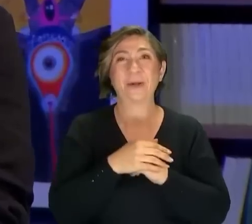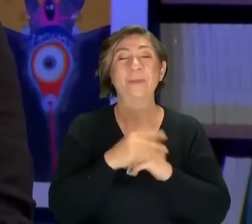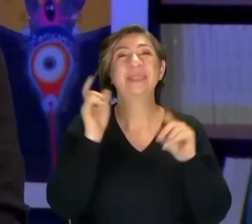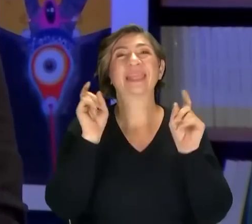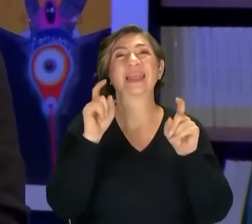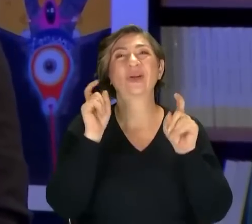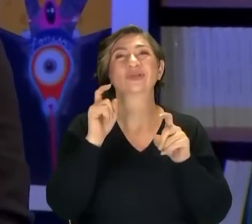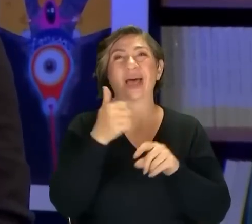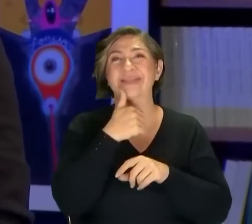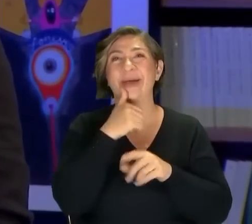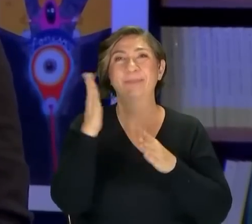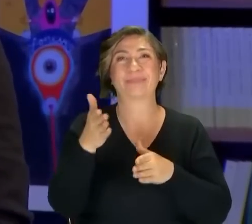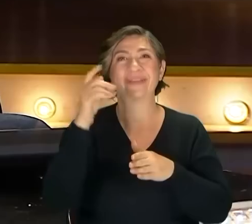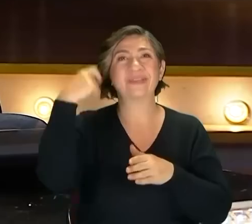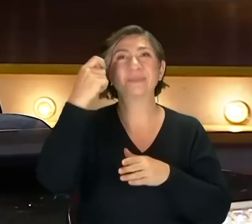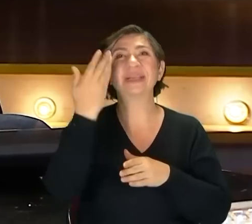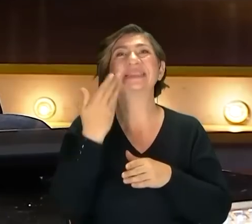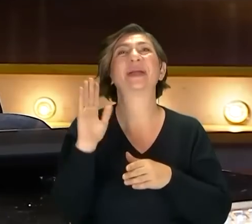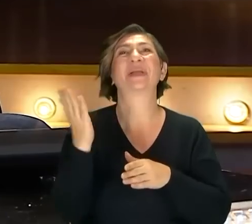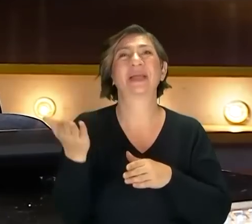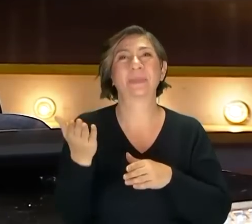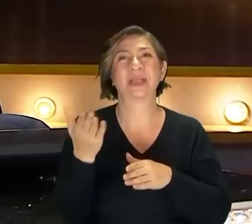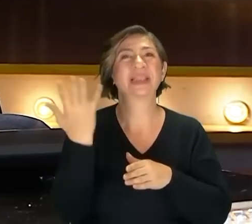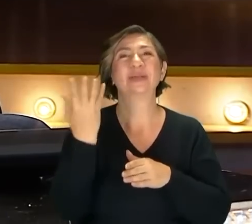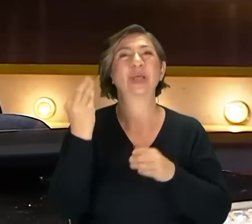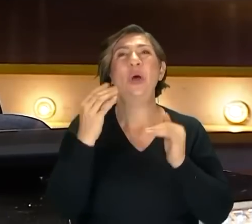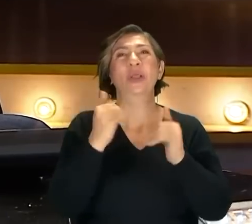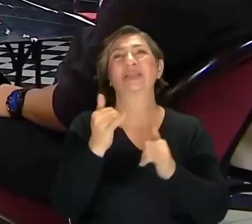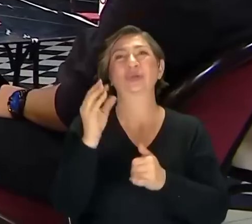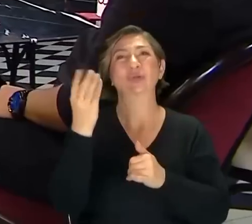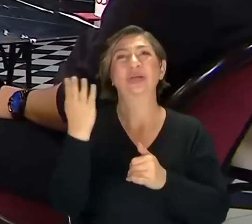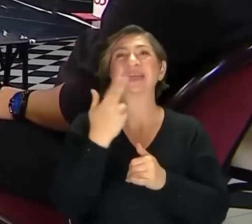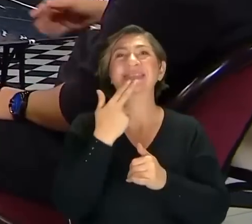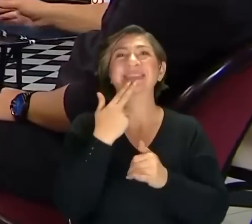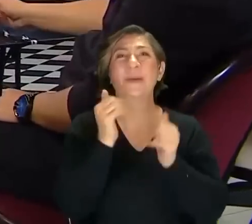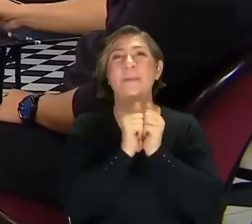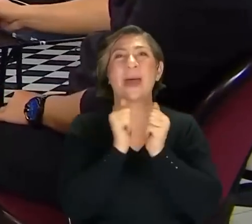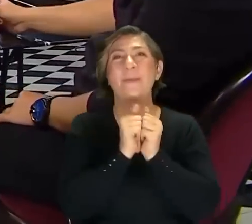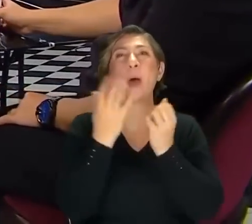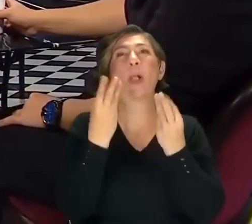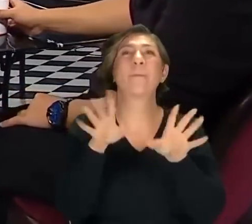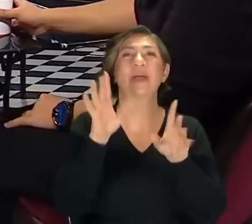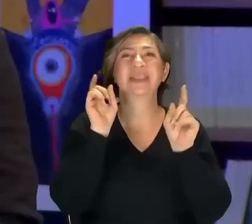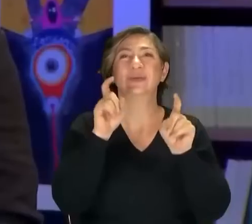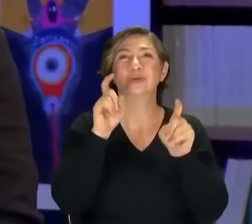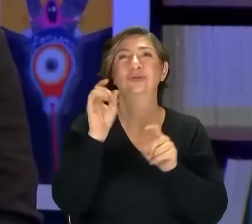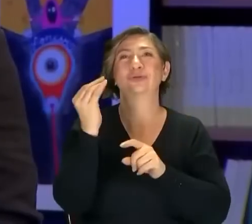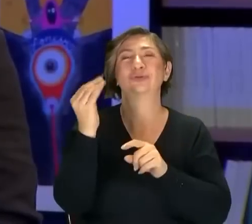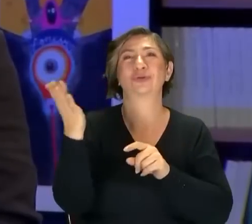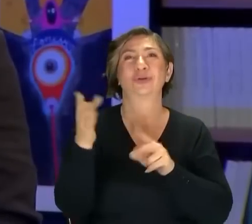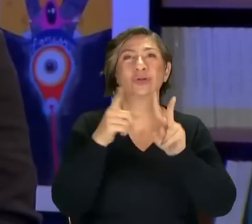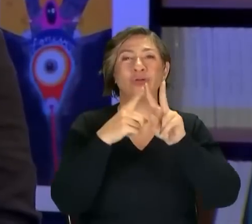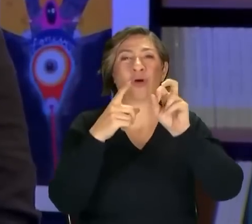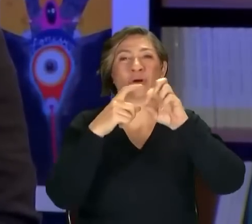gibi gözüküyor. Dedikoducu herif filmini izlemedik mi? Ne güzel oynadı çocuk. Evet. Kızlarla birlikte olamayan dedikoducu çocuk.